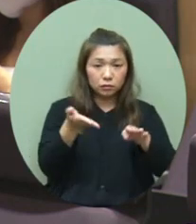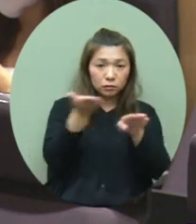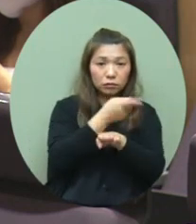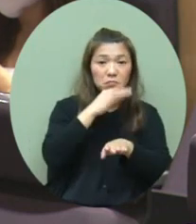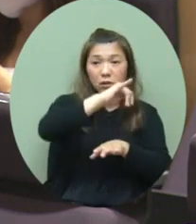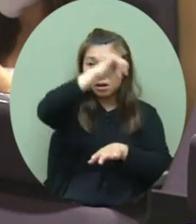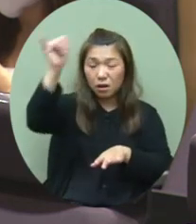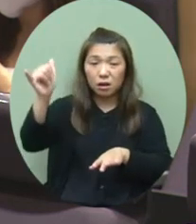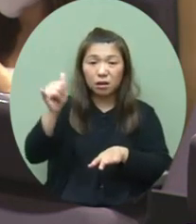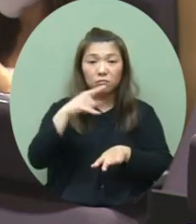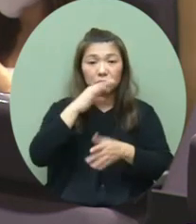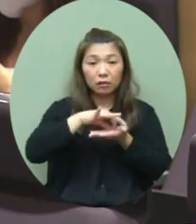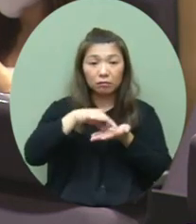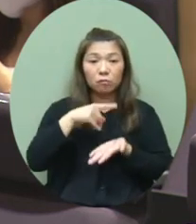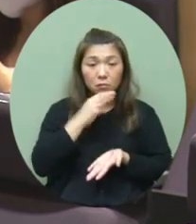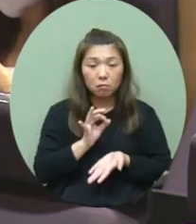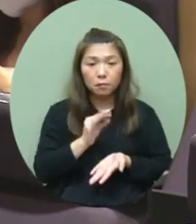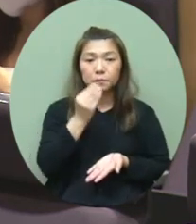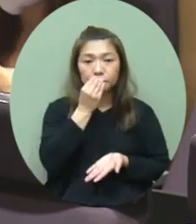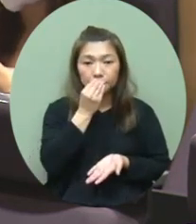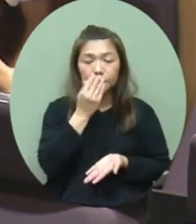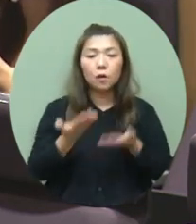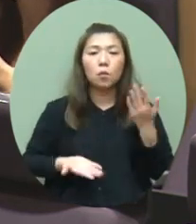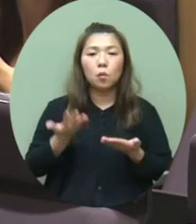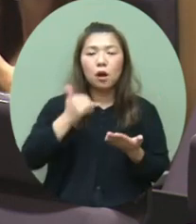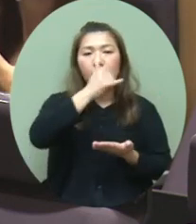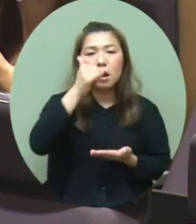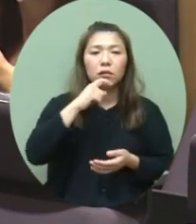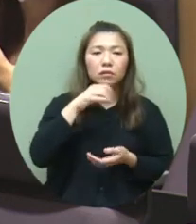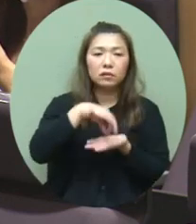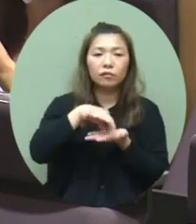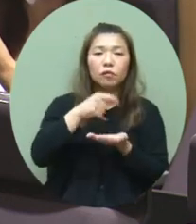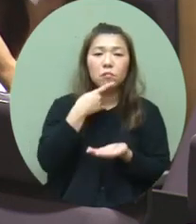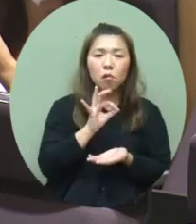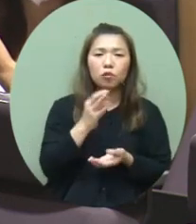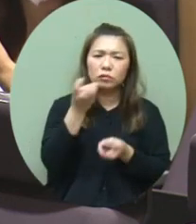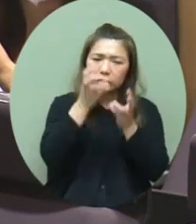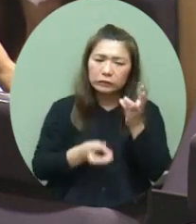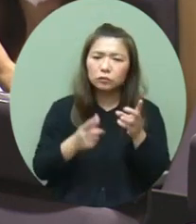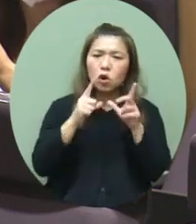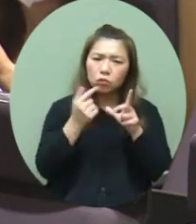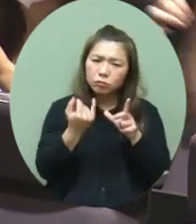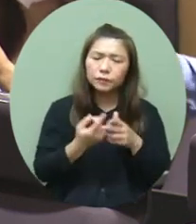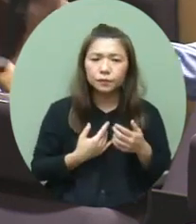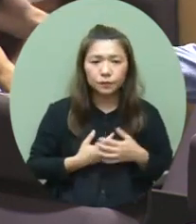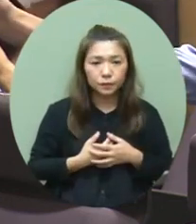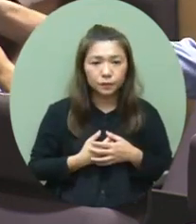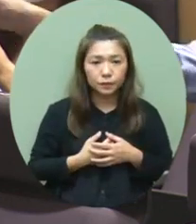有冇周圍走過去其他地方度食嘢啊？又或者係去過某啲嘅 location 咁樣咧？可唔可以多講多少少？唔該你。